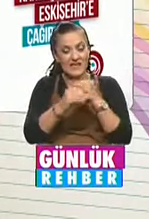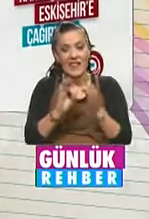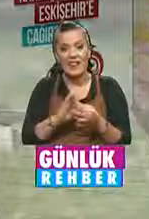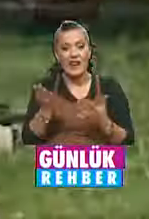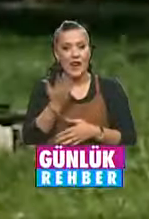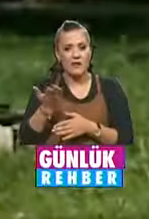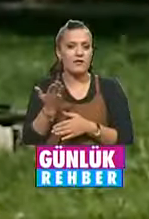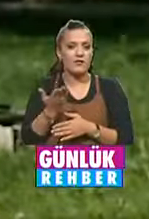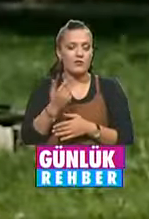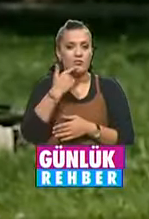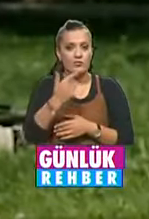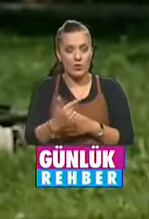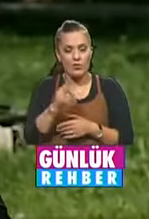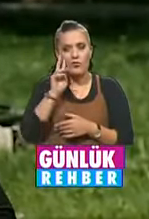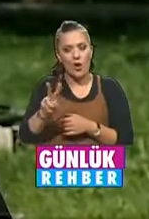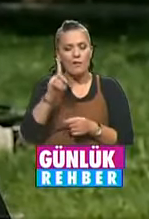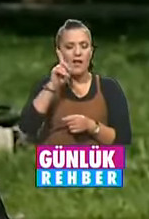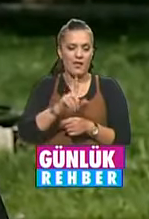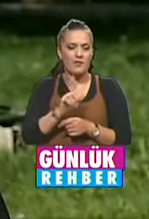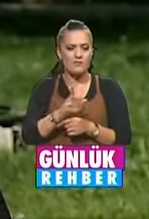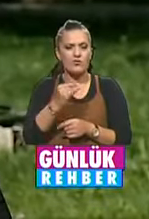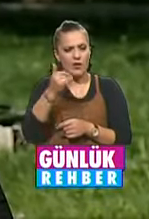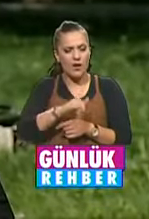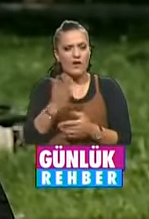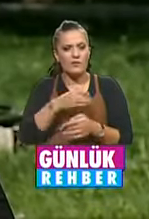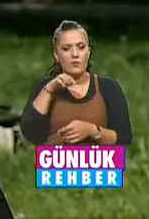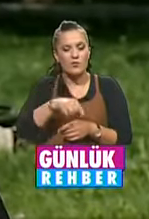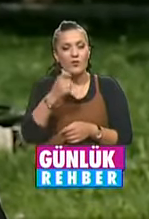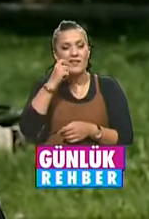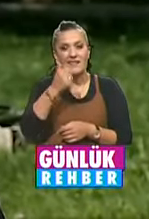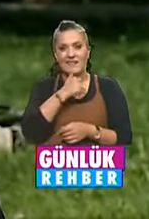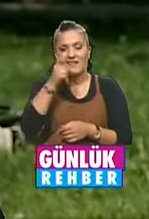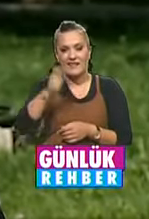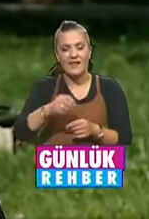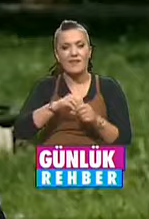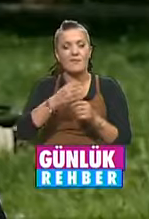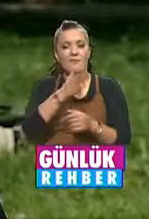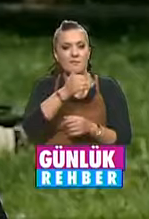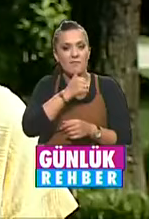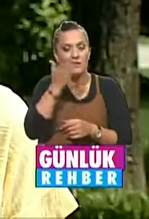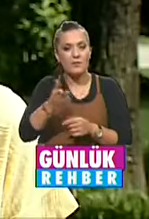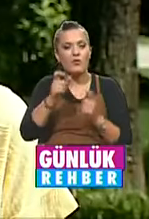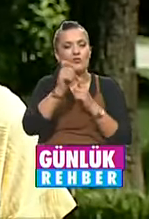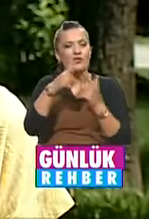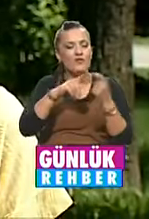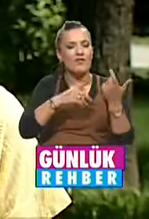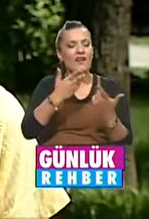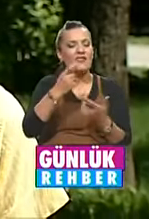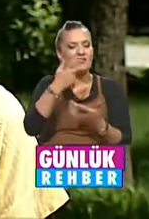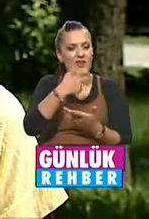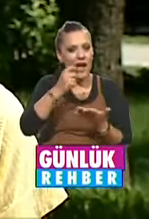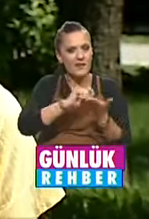neler söylediklerini görmek lazım. Çok haklısınız. Aslında işte mutasavvıflar, mütefekkirler, sufiler, arifler, şairler